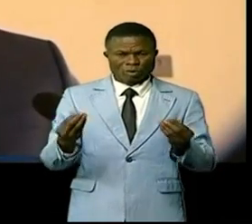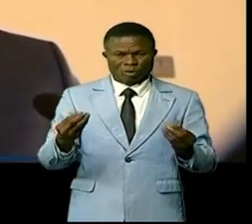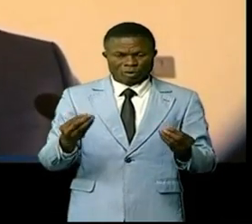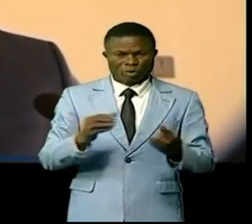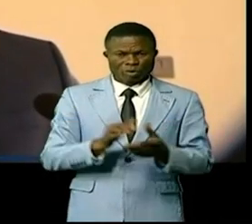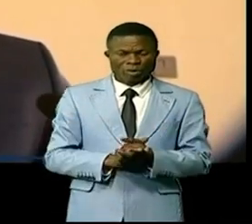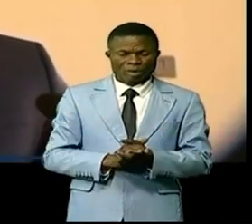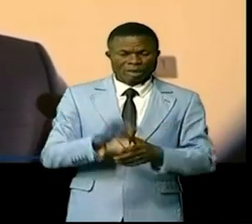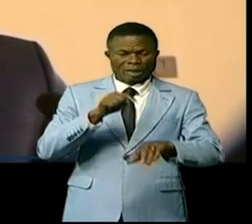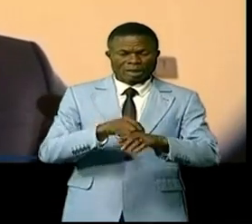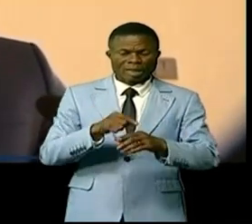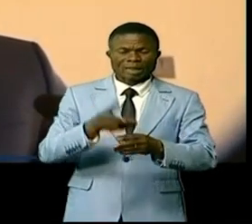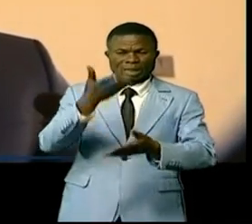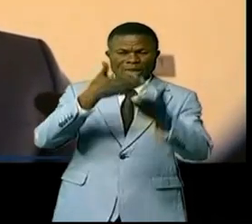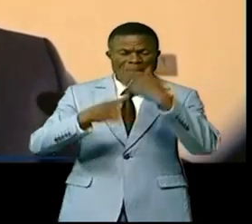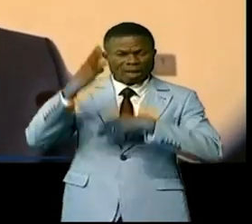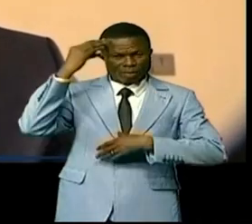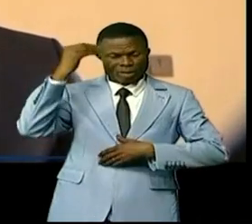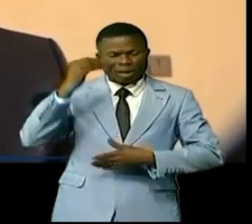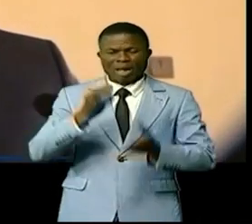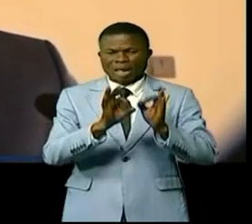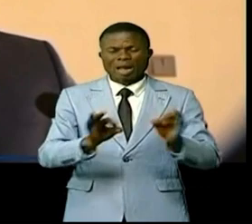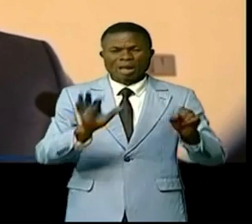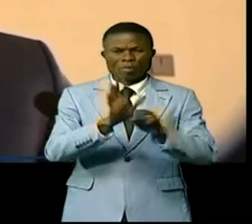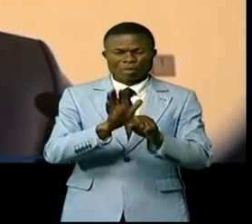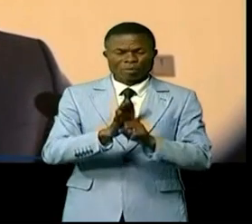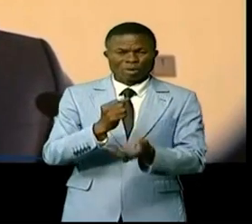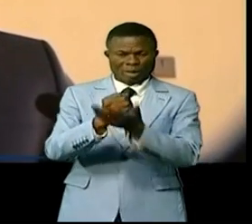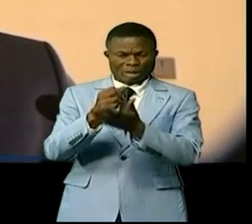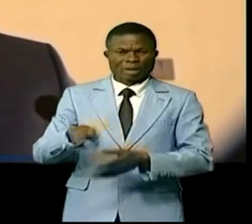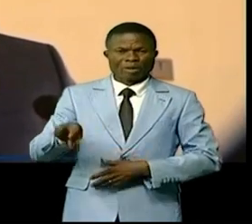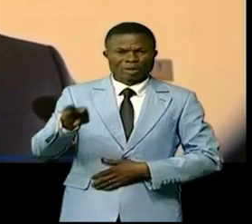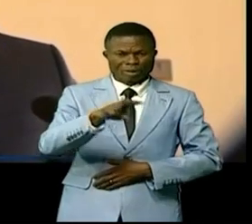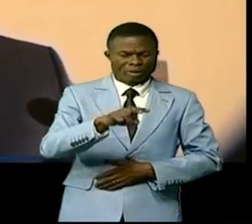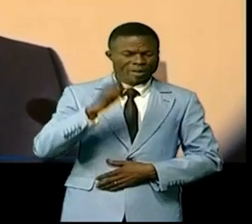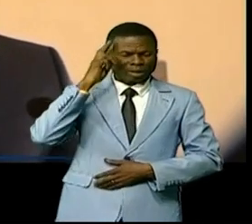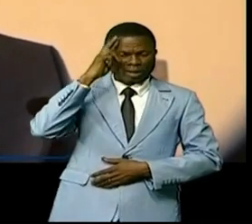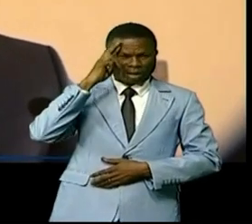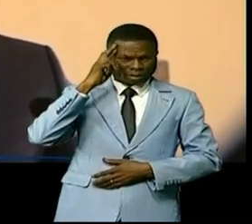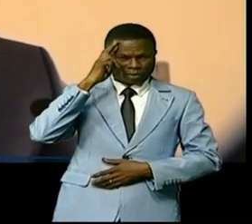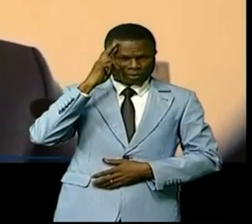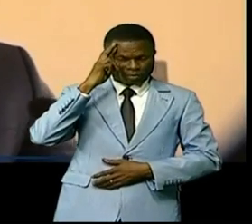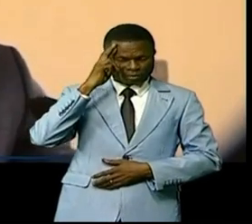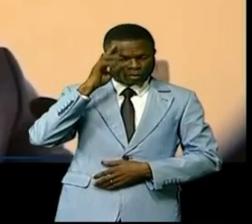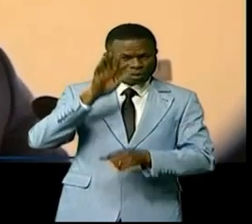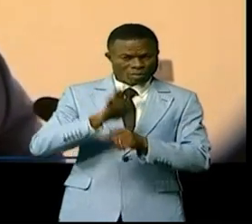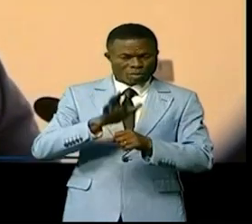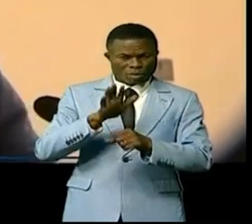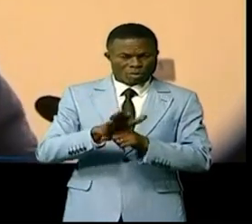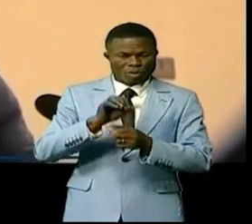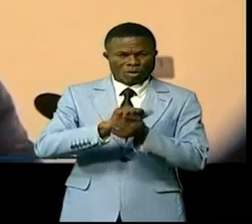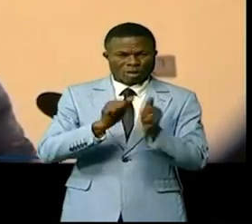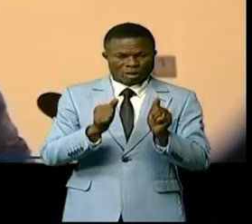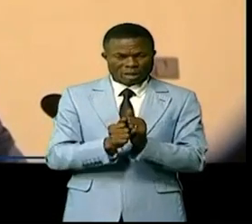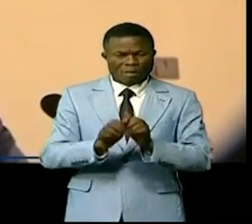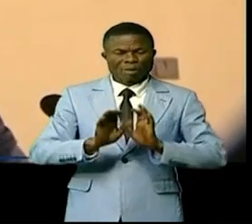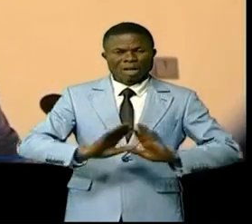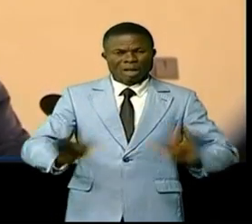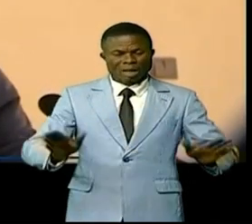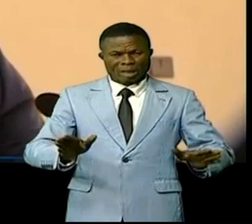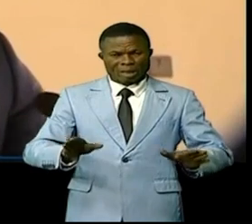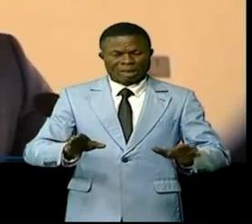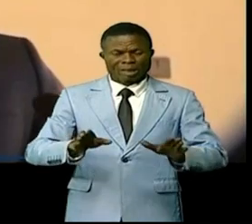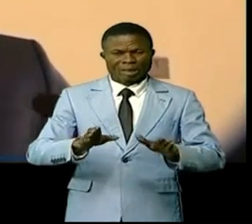moment d'échange vous est donc propice pour vous permettre de réfléchir davantage sur les compétences et